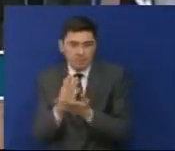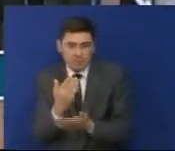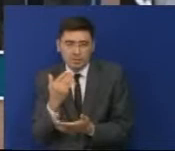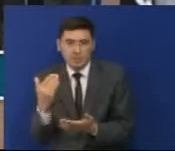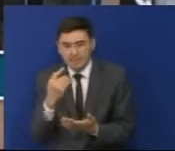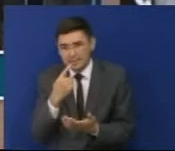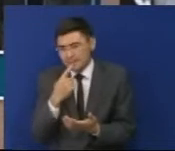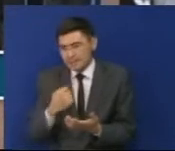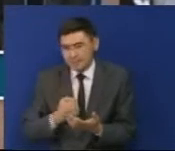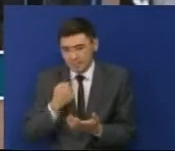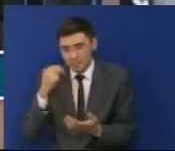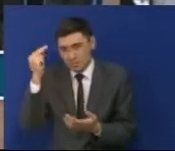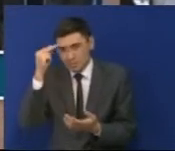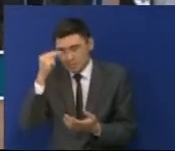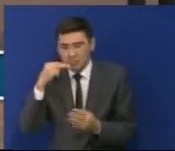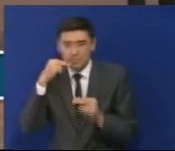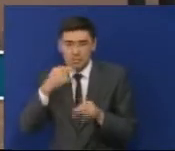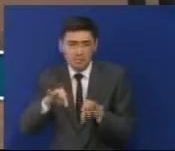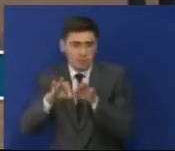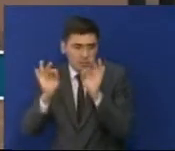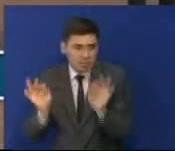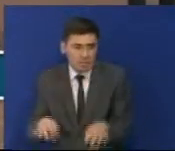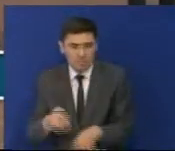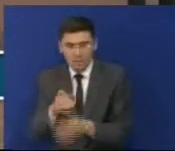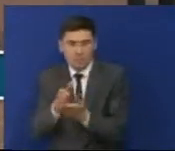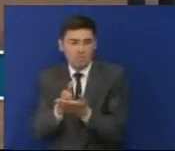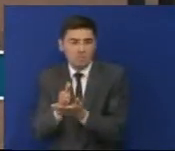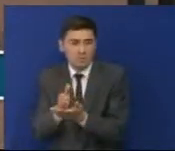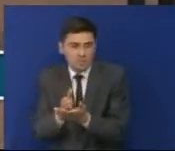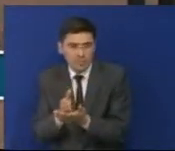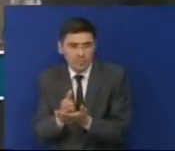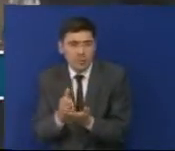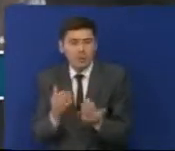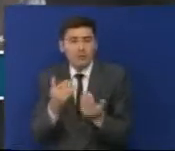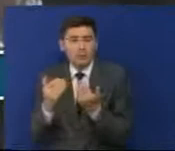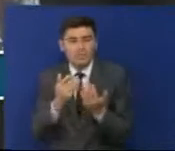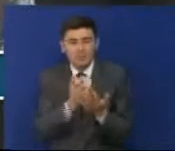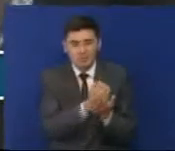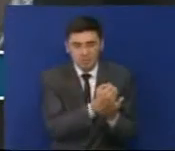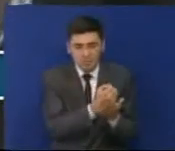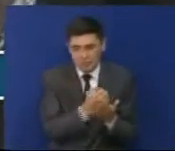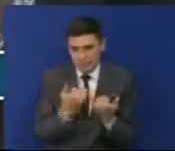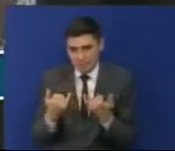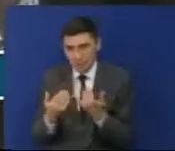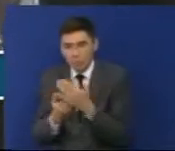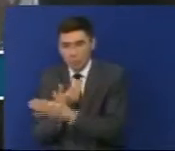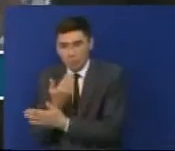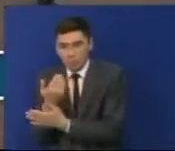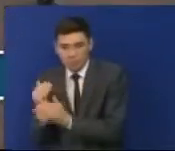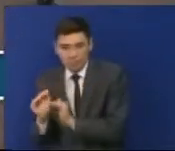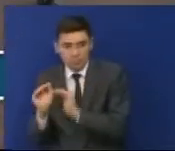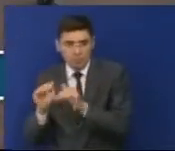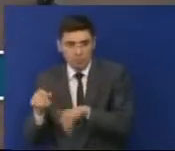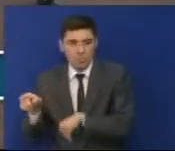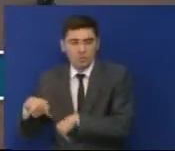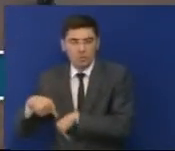байқатып, сапалы білім мен саналы тәрбие алғандықтарын көрсетеді. Сарбаздардың бұл жеңісі қатарға жаңа қабылданған ұландар үшін үлгі өнеге